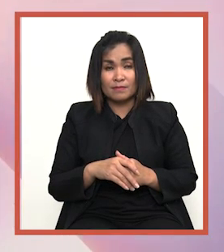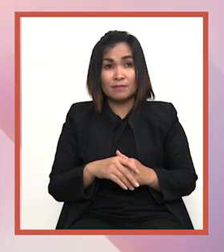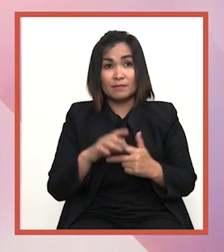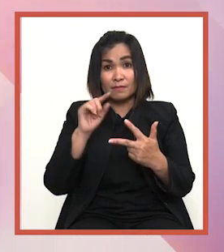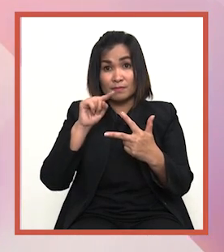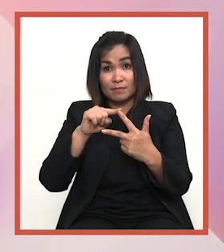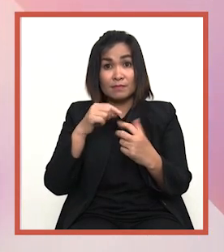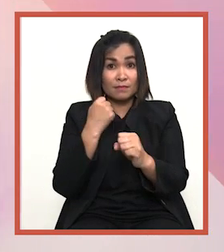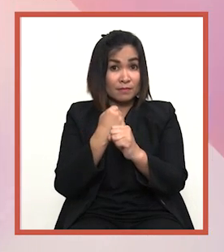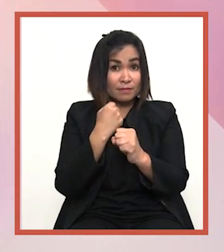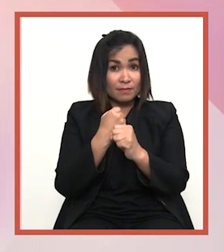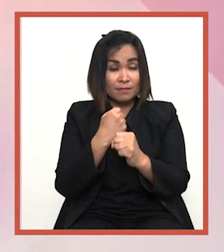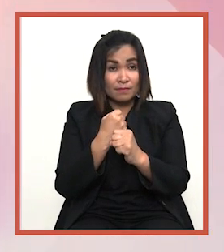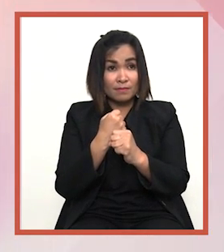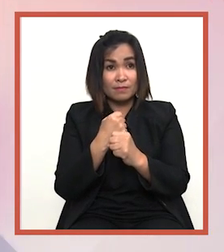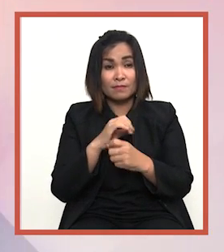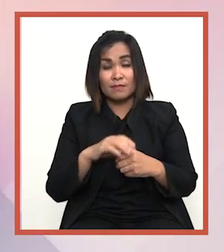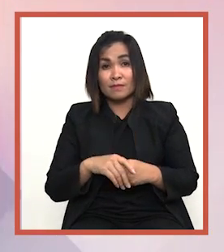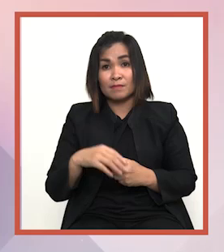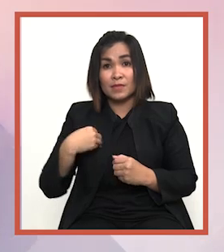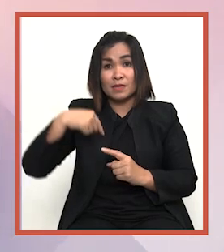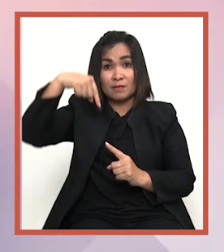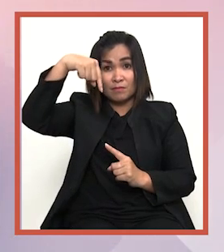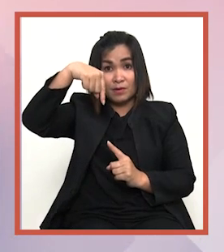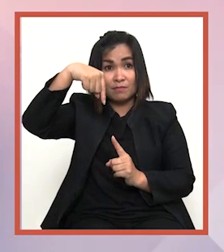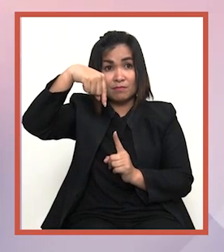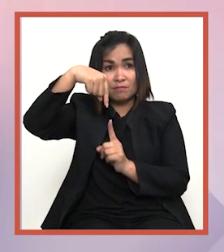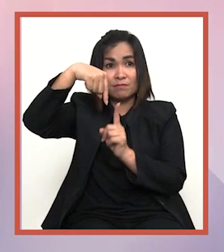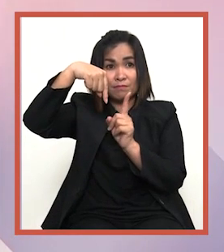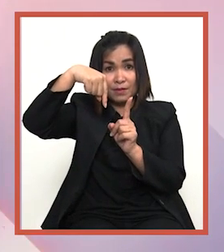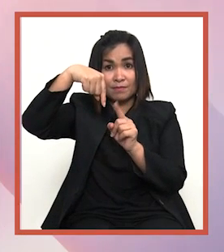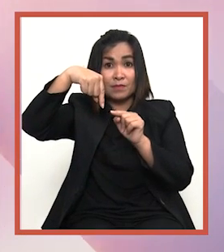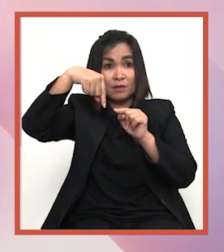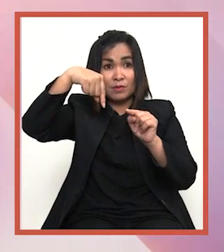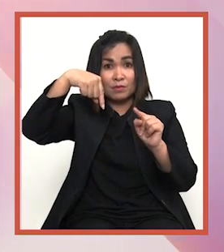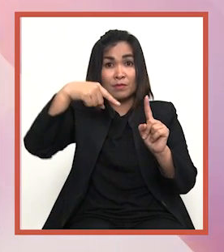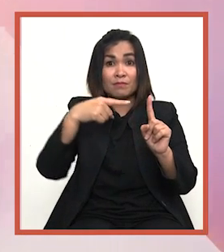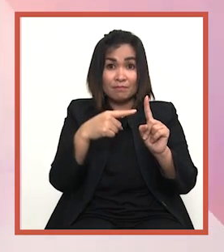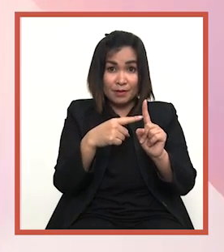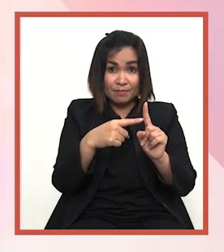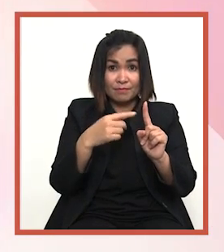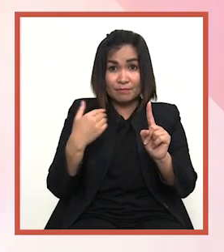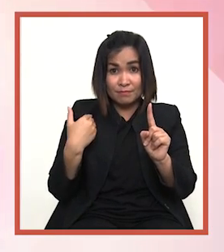แบบการทำงานนะครับก็จะมีลักษณะของสวิต